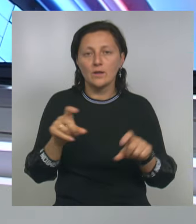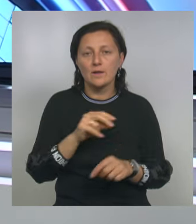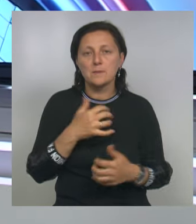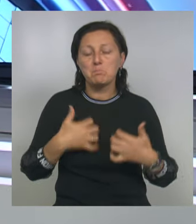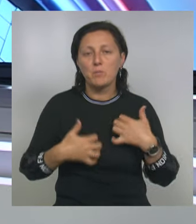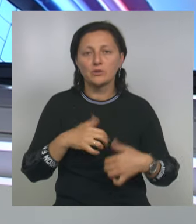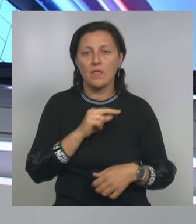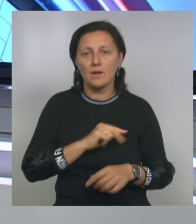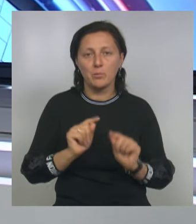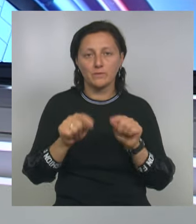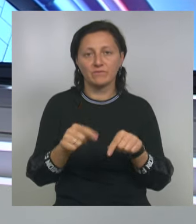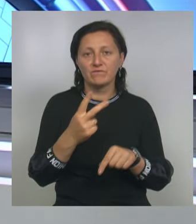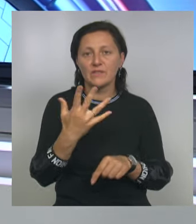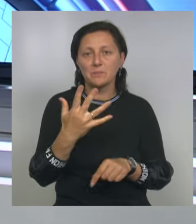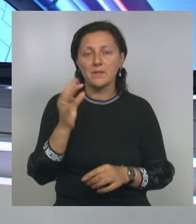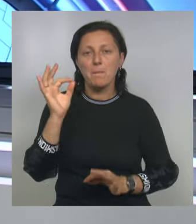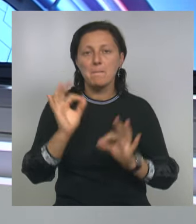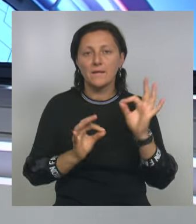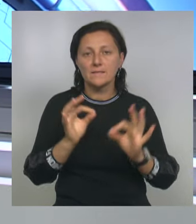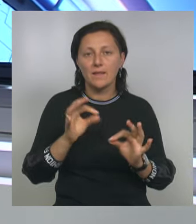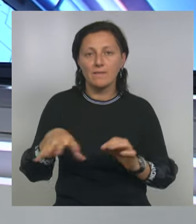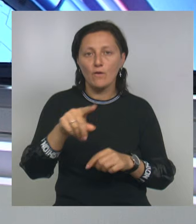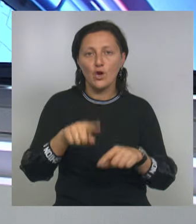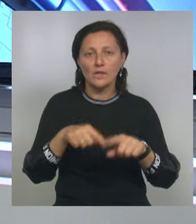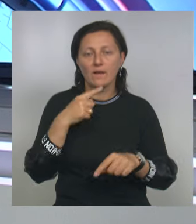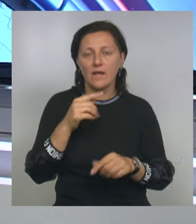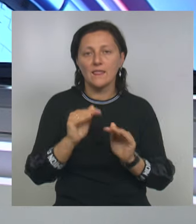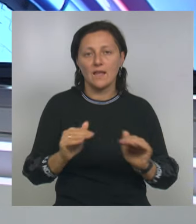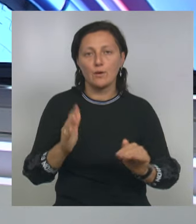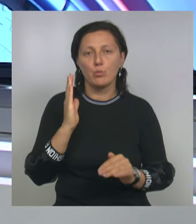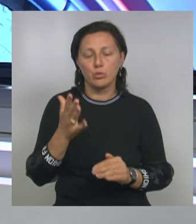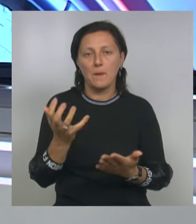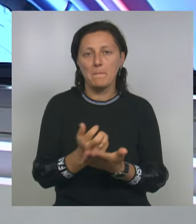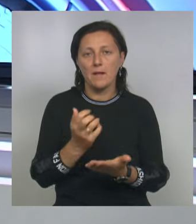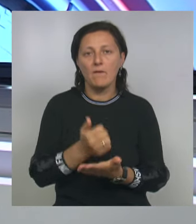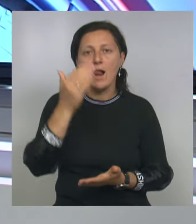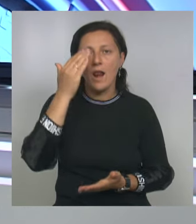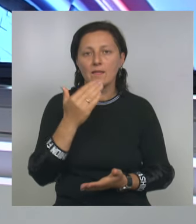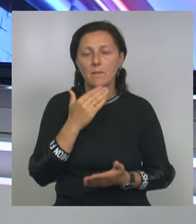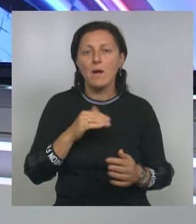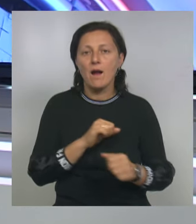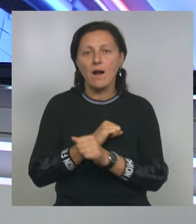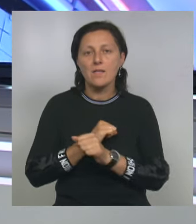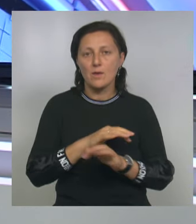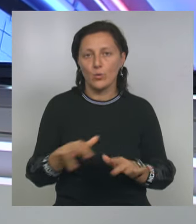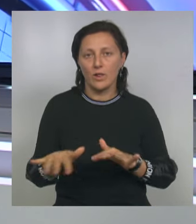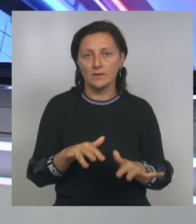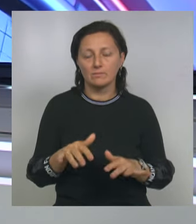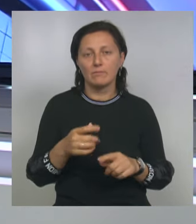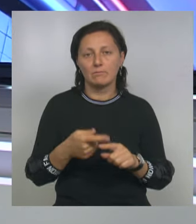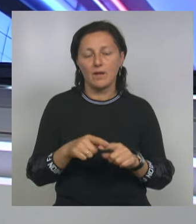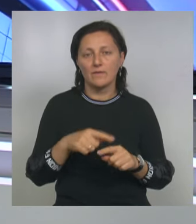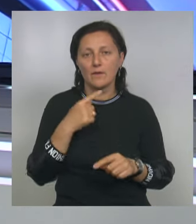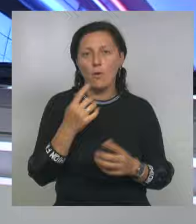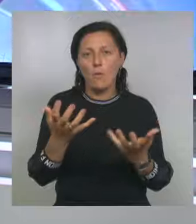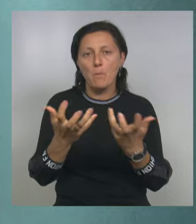трудоустраиваться. 25% российских родителей говорят, что их дети будут подрабатывать на летних каникулах, сообщает исследовательский центр популярного